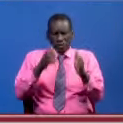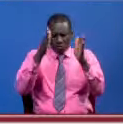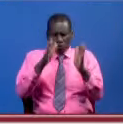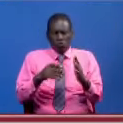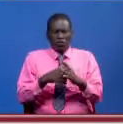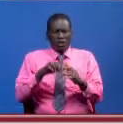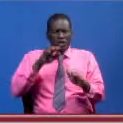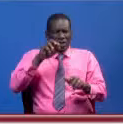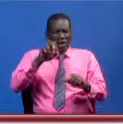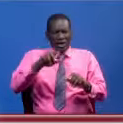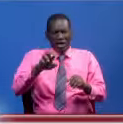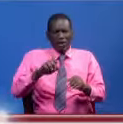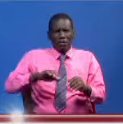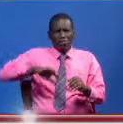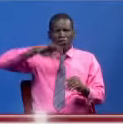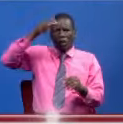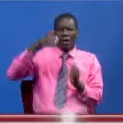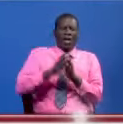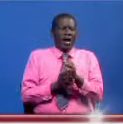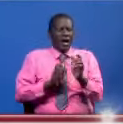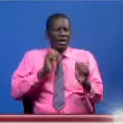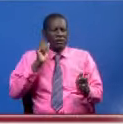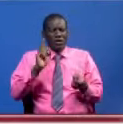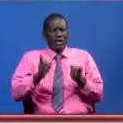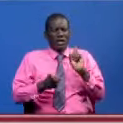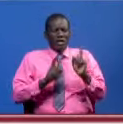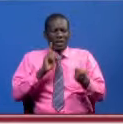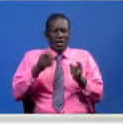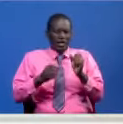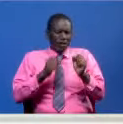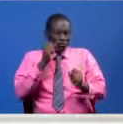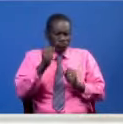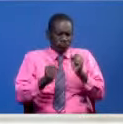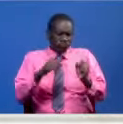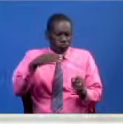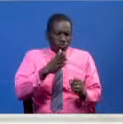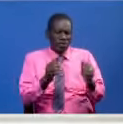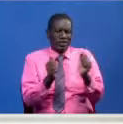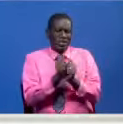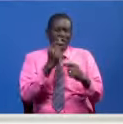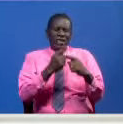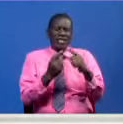milima na kukimbia mbio za marathoni miaka 10 iliyopita.